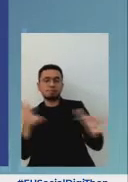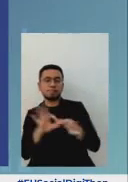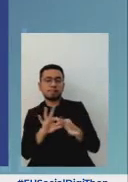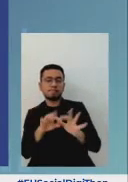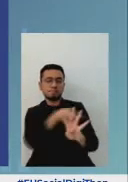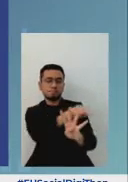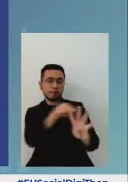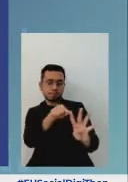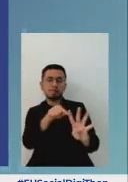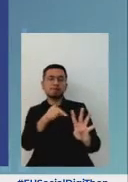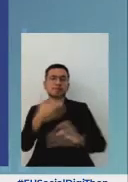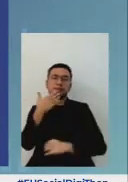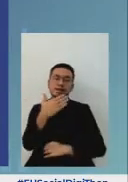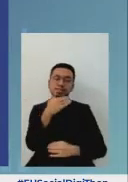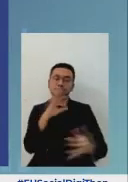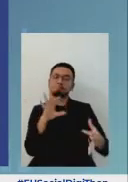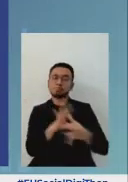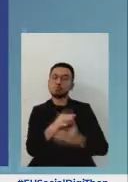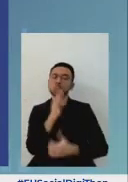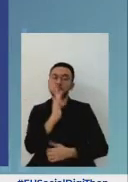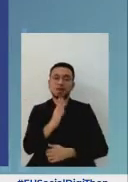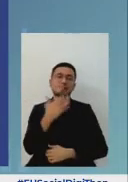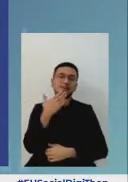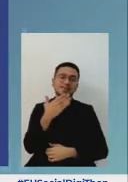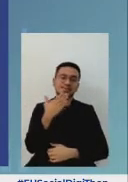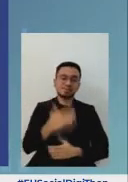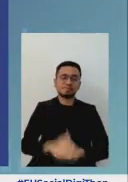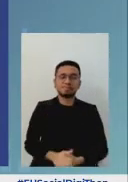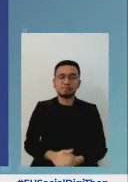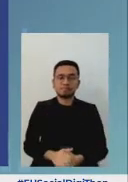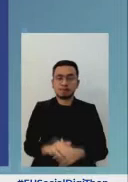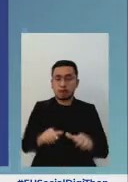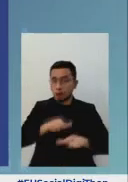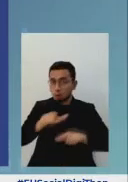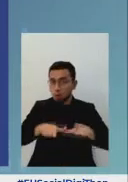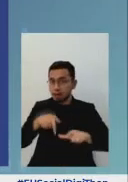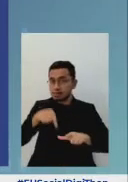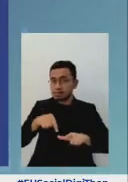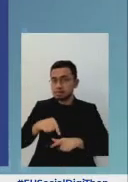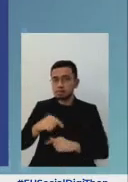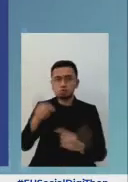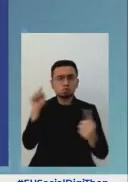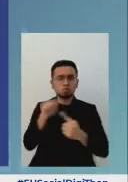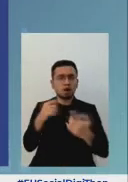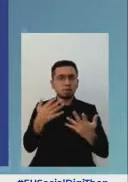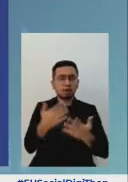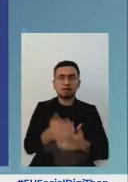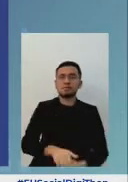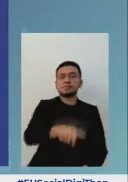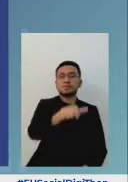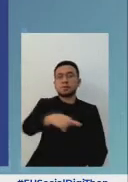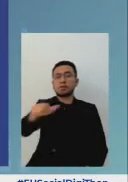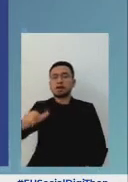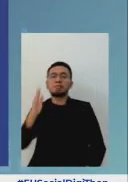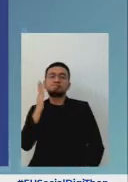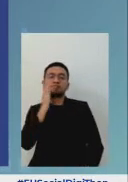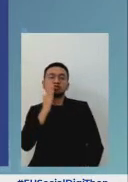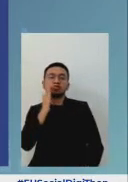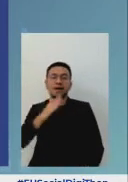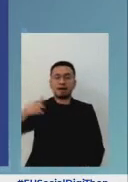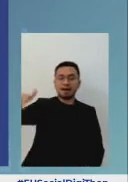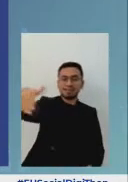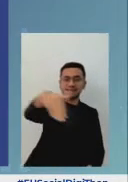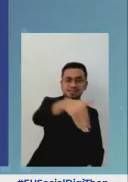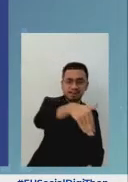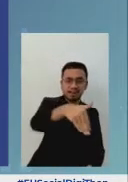ini. Tujuan kompetisi ini untuk mengajak anak-anak muda, ya mengajak teman-teman yang hadir di sini semua,